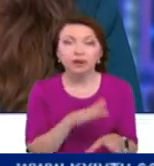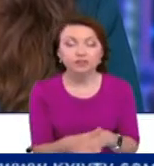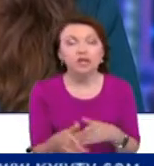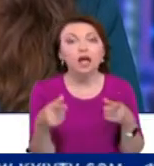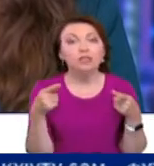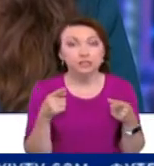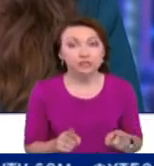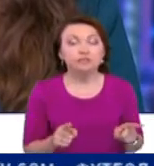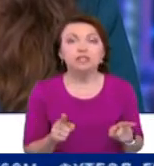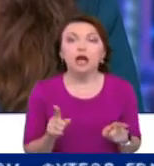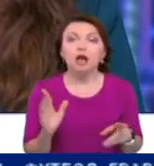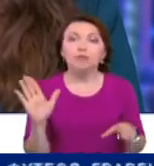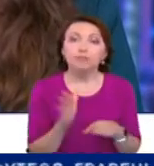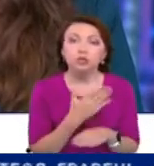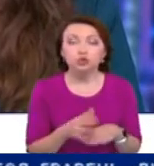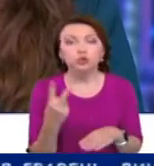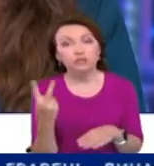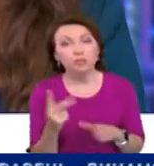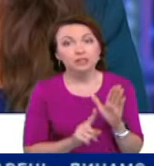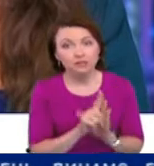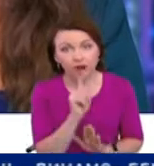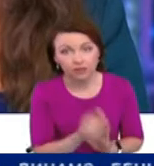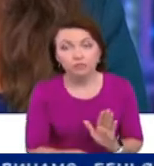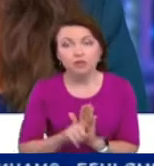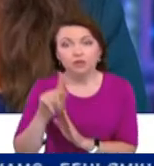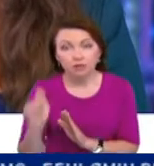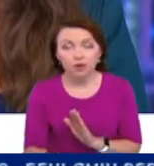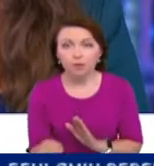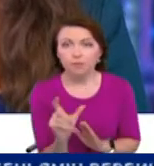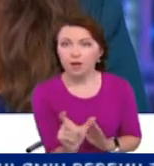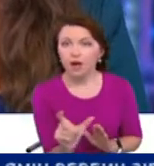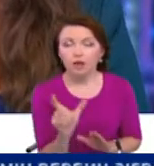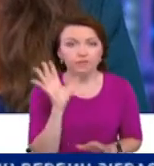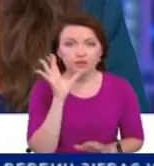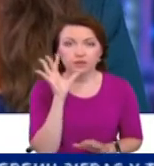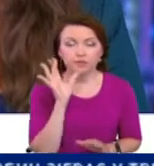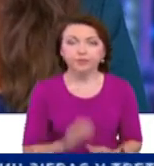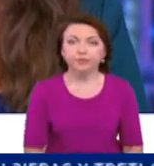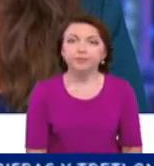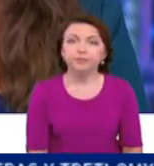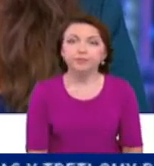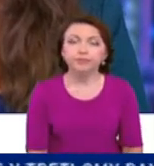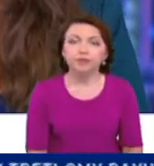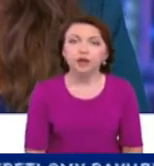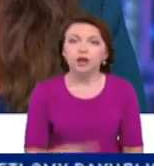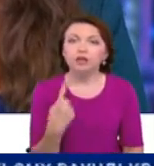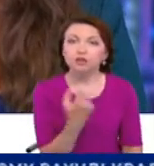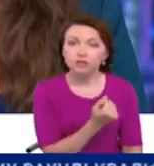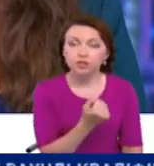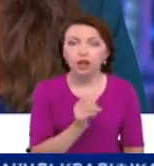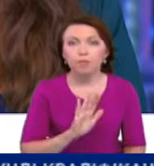действительно между двумя стартами очень маленькая время, потому что неделя